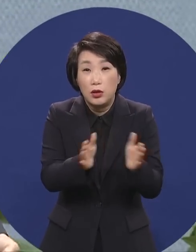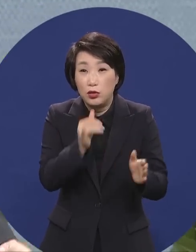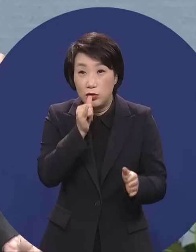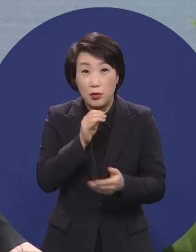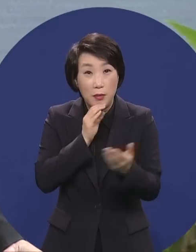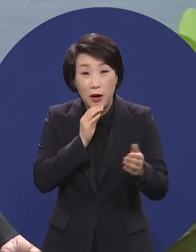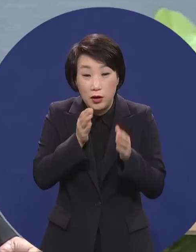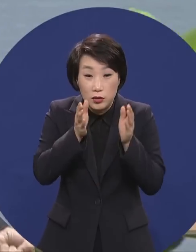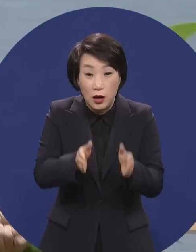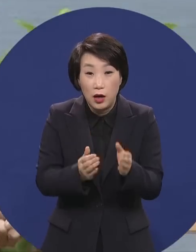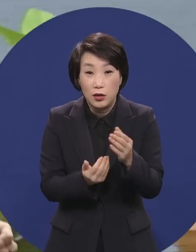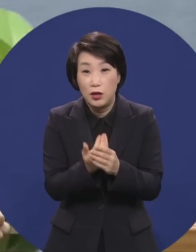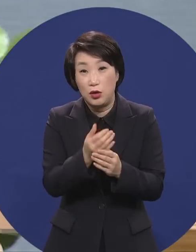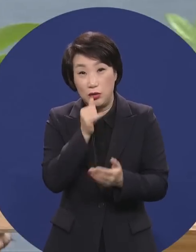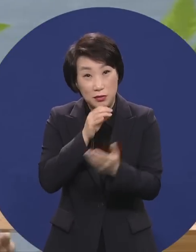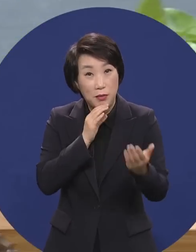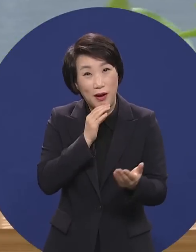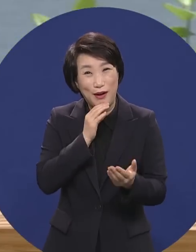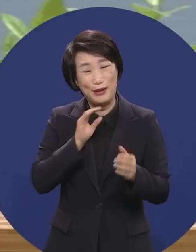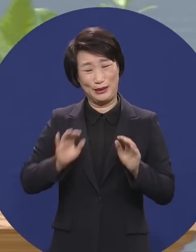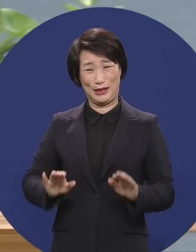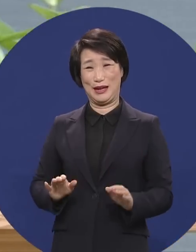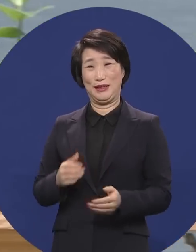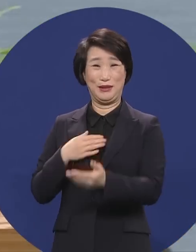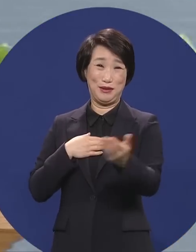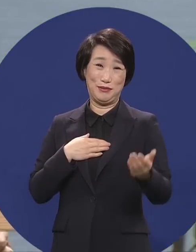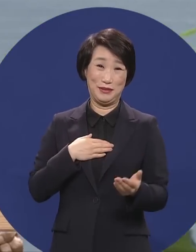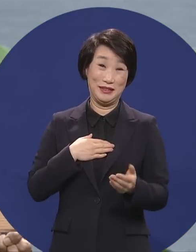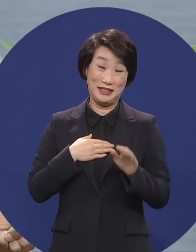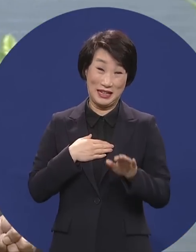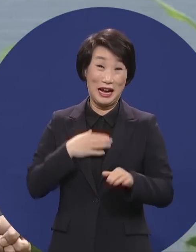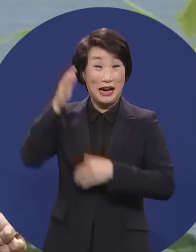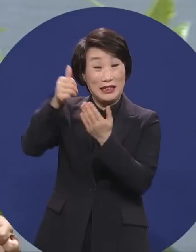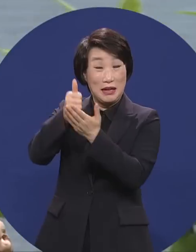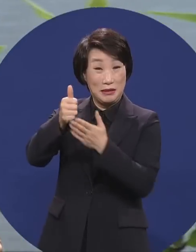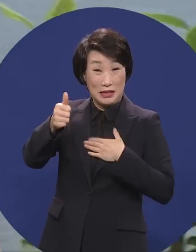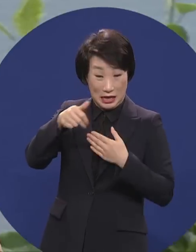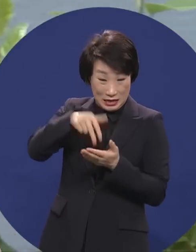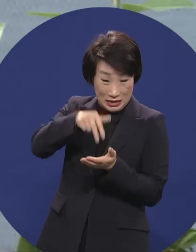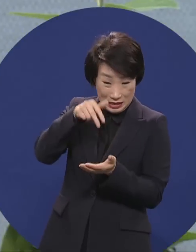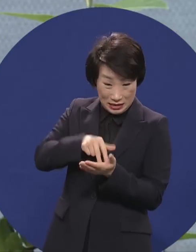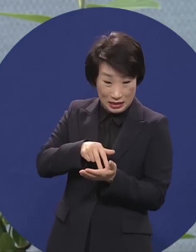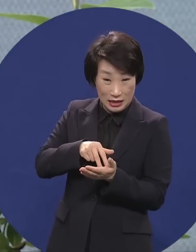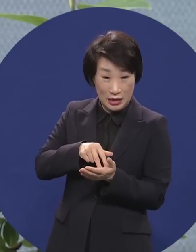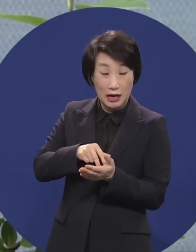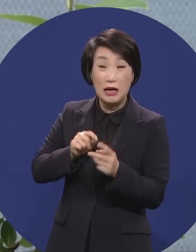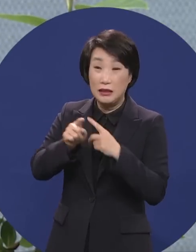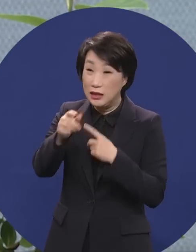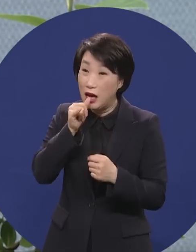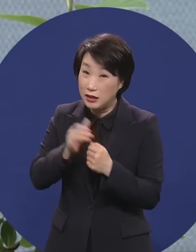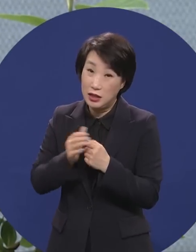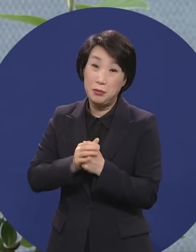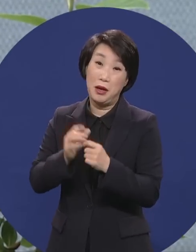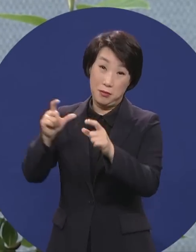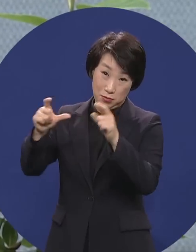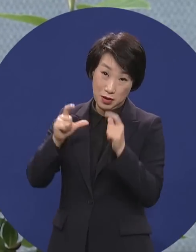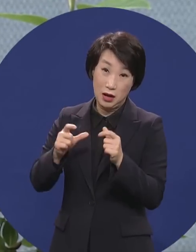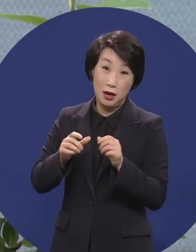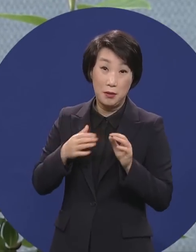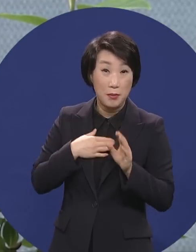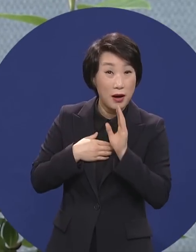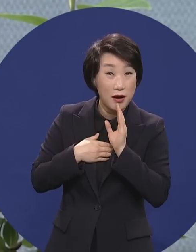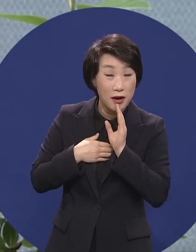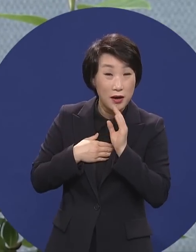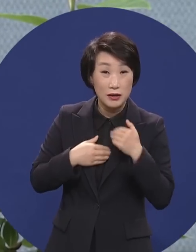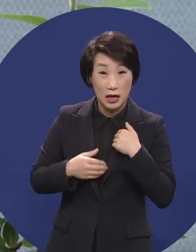틈이. 예? 여러분 하나님이 내 사정 이해하니까 말씀하시고